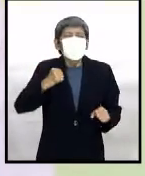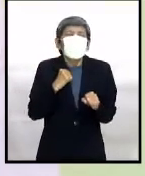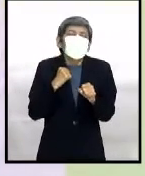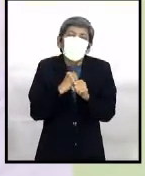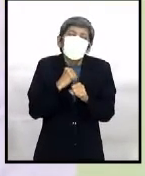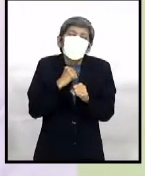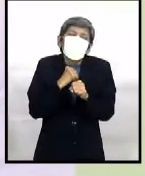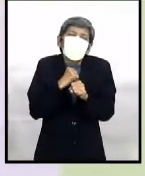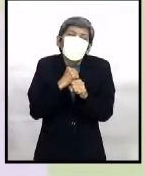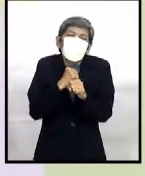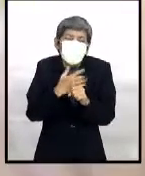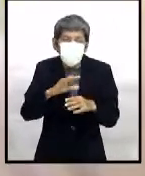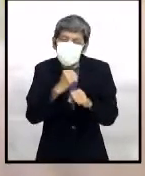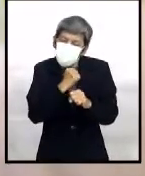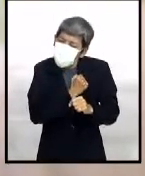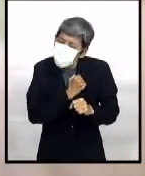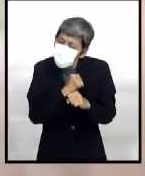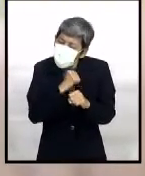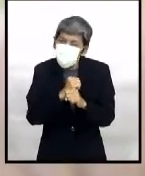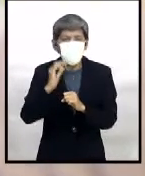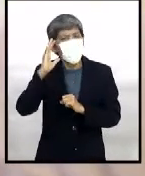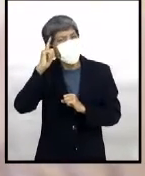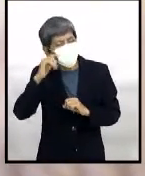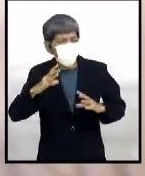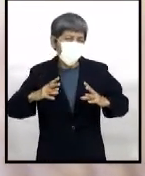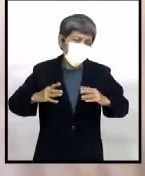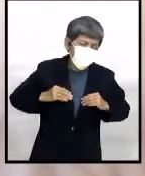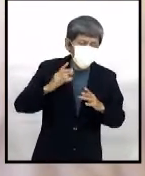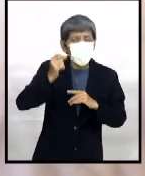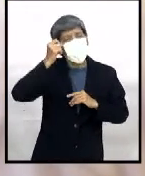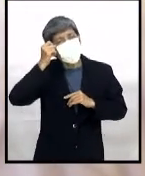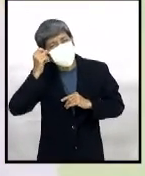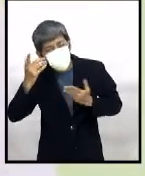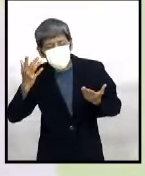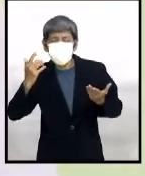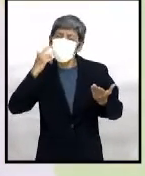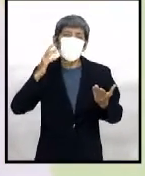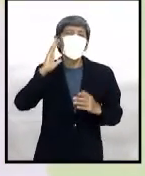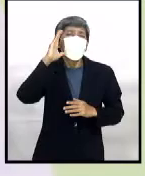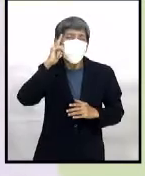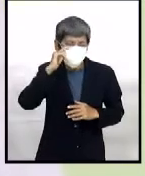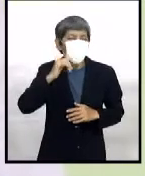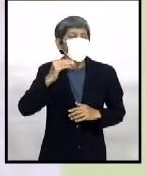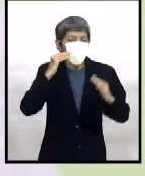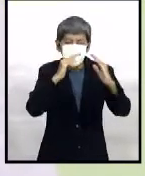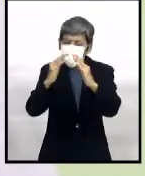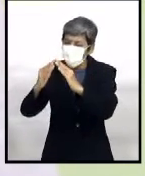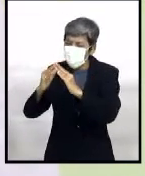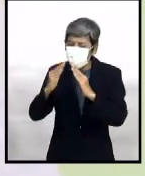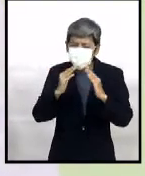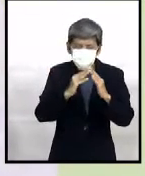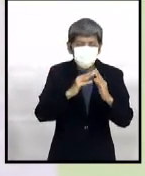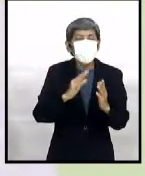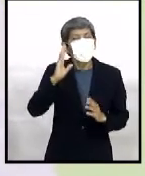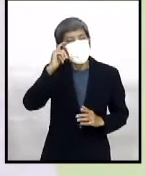ไม่รู้ว่าเมื่อไหร่คนจะยอมรับเมื่อไหร่พ่อแม่จะเข้าใจว่าคือพ่อแม่หลายบ้านที่น้อง